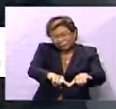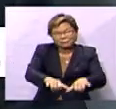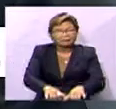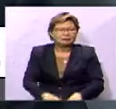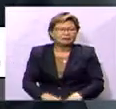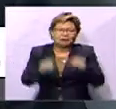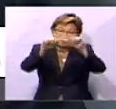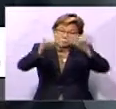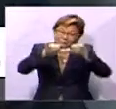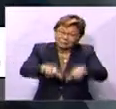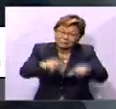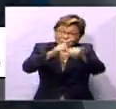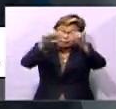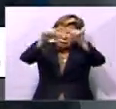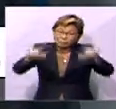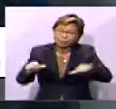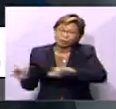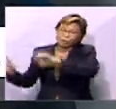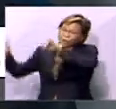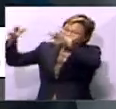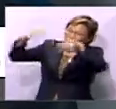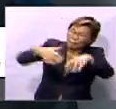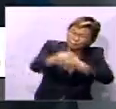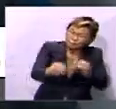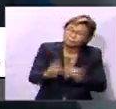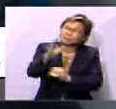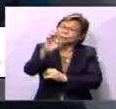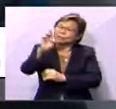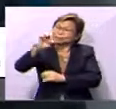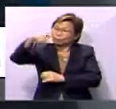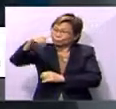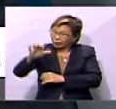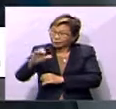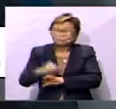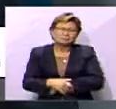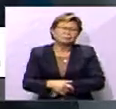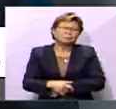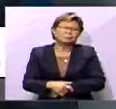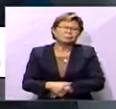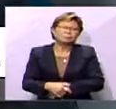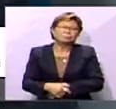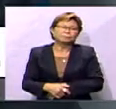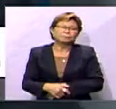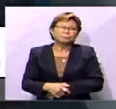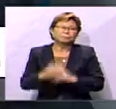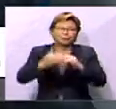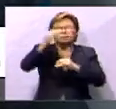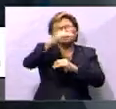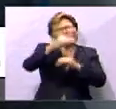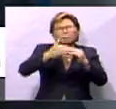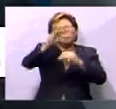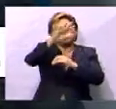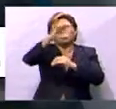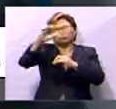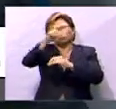yang berkumpul di pejabat QPEX semalam dan yang tidak berada di pejabat kami semalam, lebih daripada 500 orang